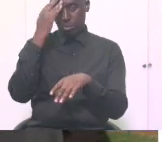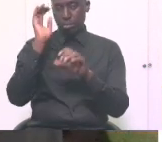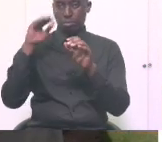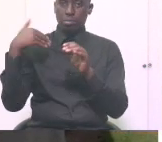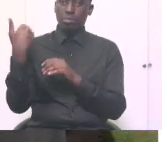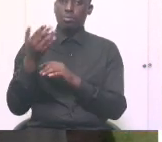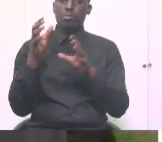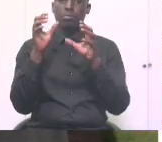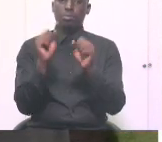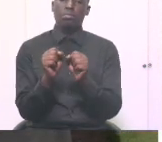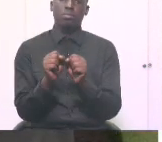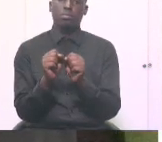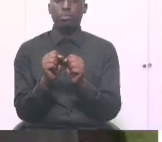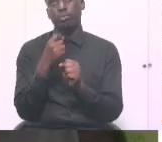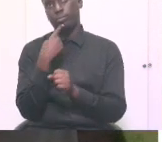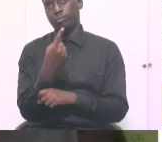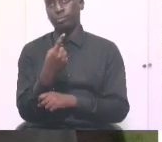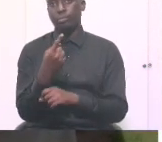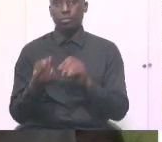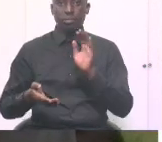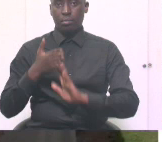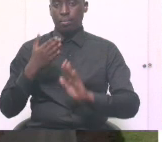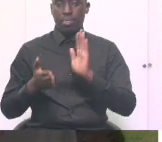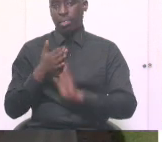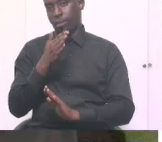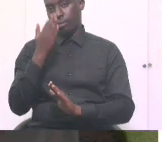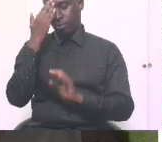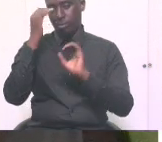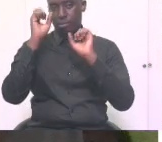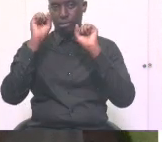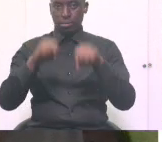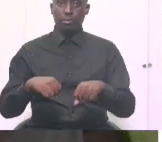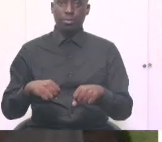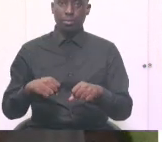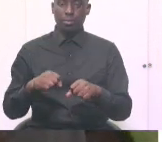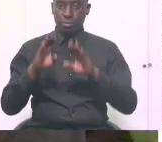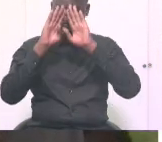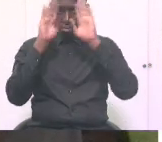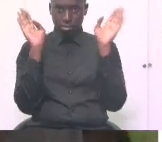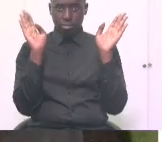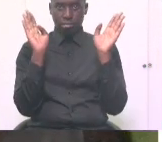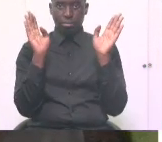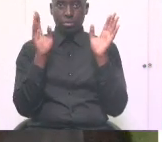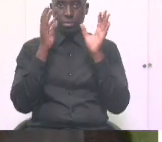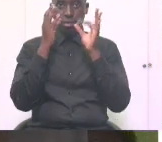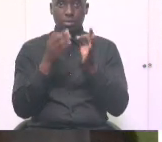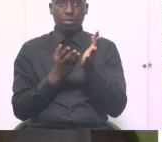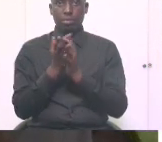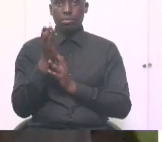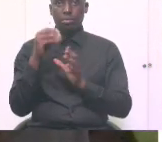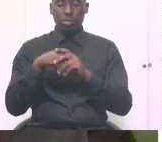noneho bufate navuga umuvuduko wo kugira ngo busobanukirwe n'ibyo buzanyura mu